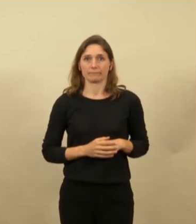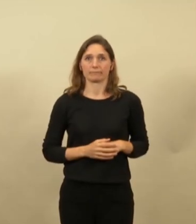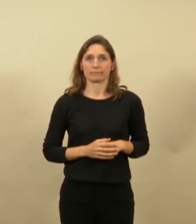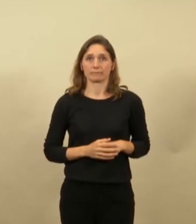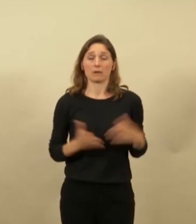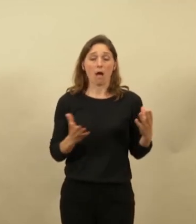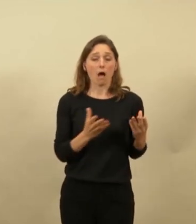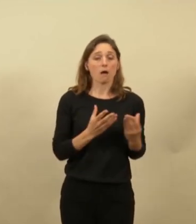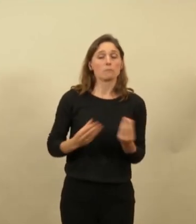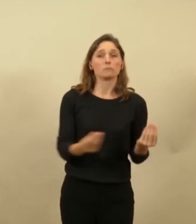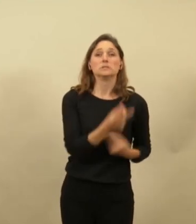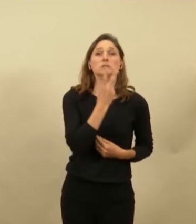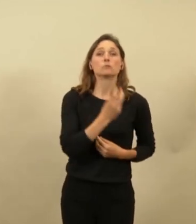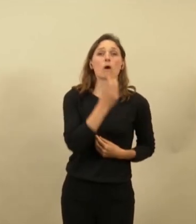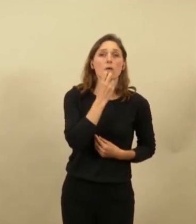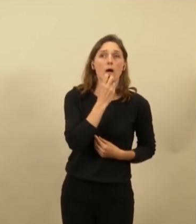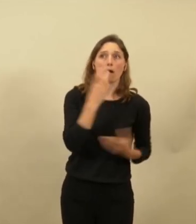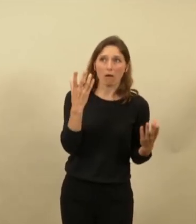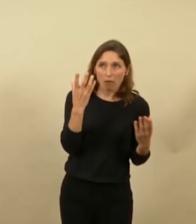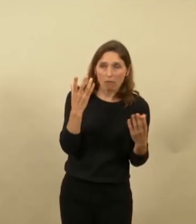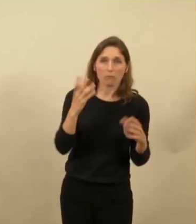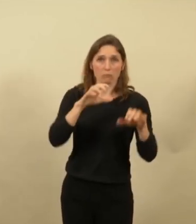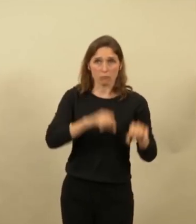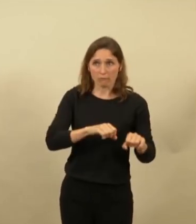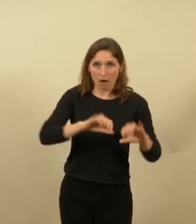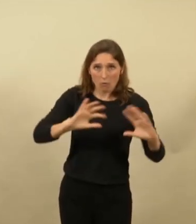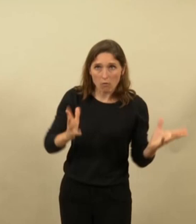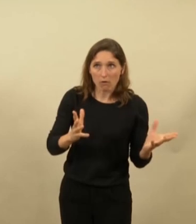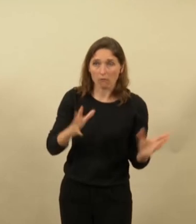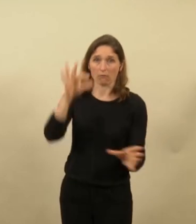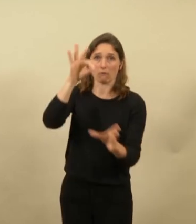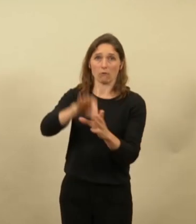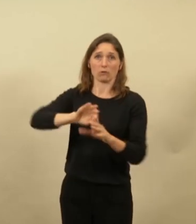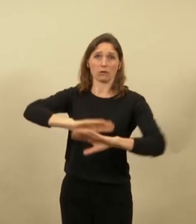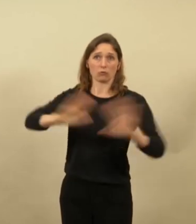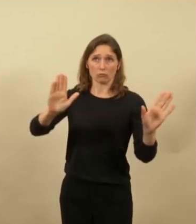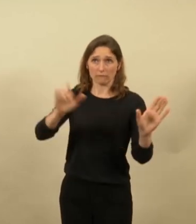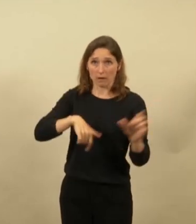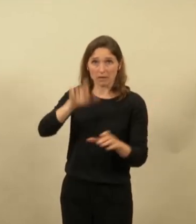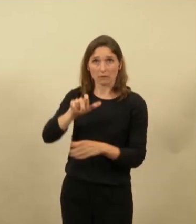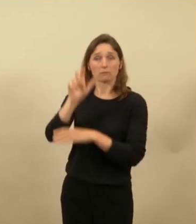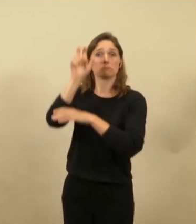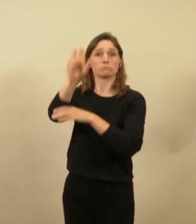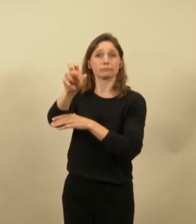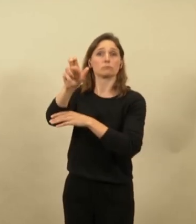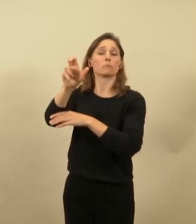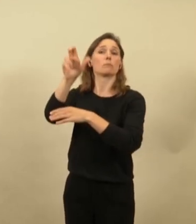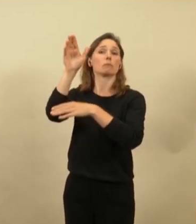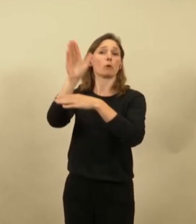les citoyens ne disposent d'aucun moyen donc de contrôler le mandat qu'ils ont confié